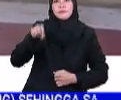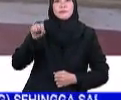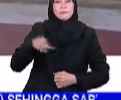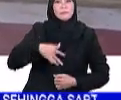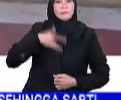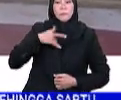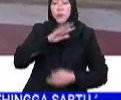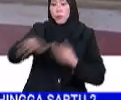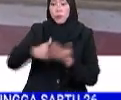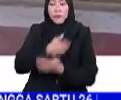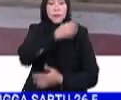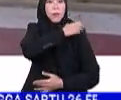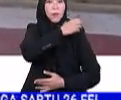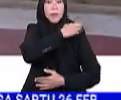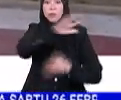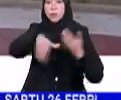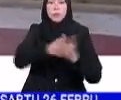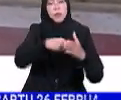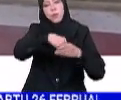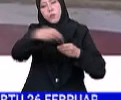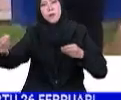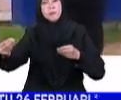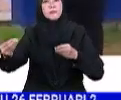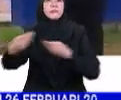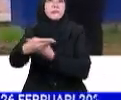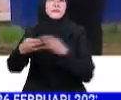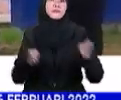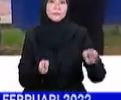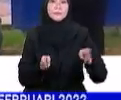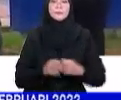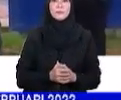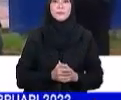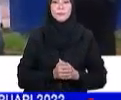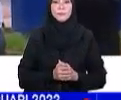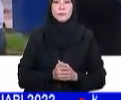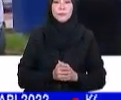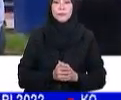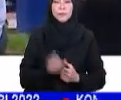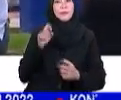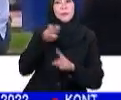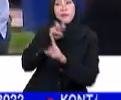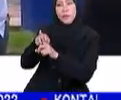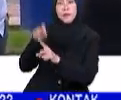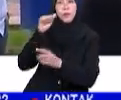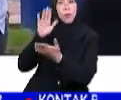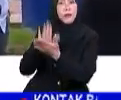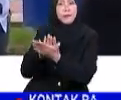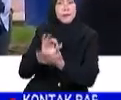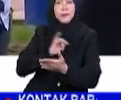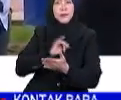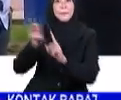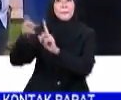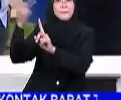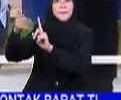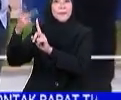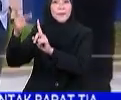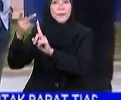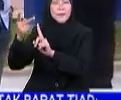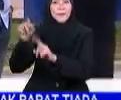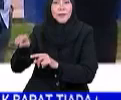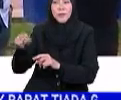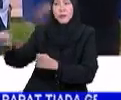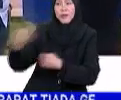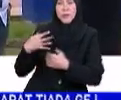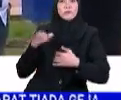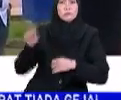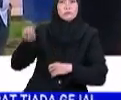Kami pegawai-pegawai dalam bilik pun memang semua keluar daripada bilik. Saya terus call isteri saya. Isteri saya pun di Penang. Dia pun cakap